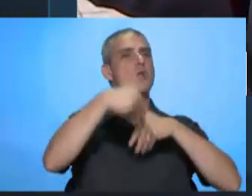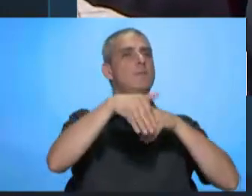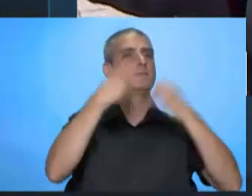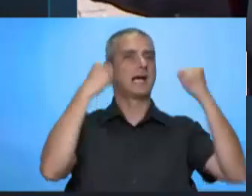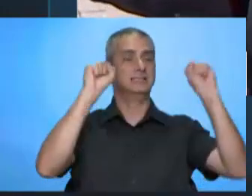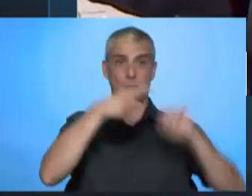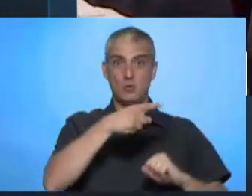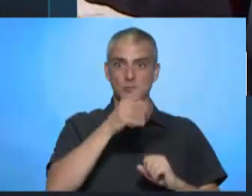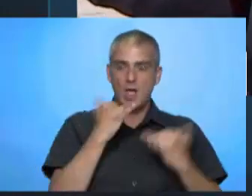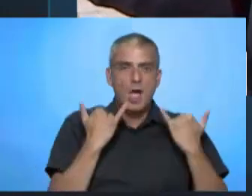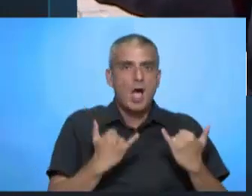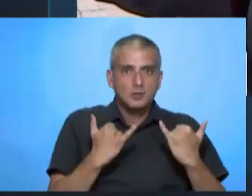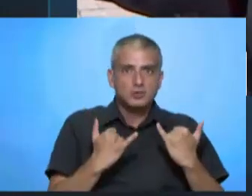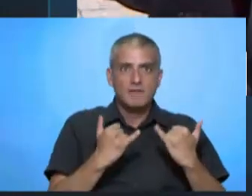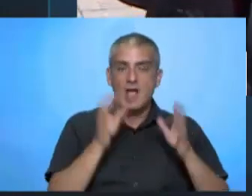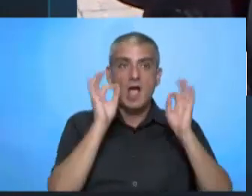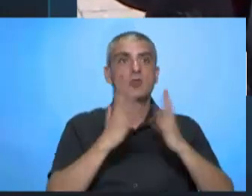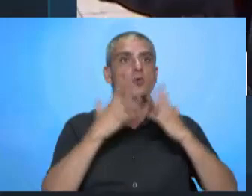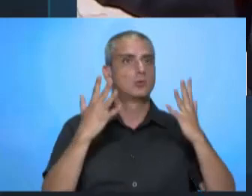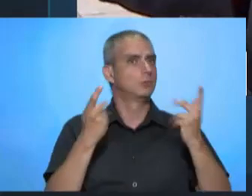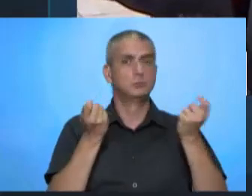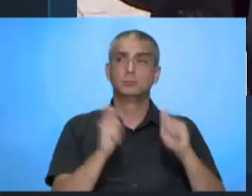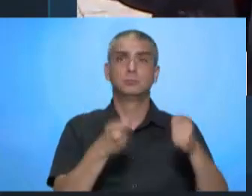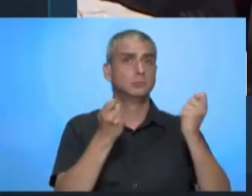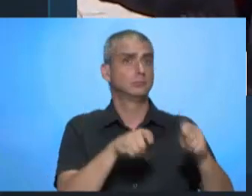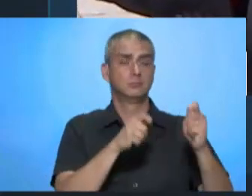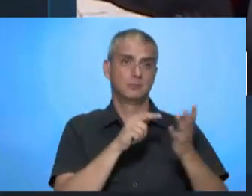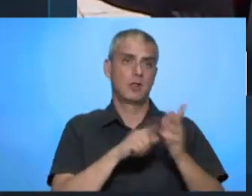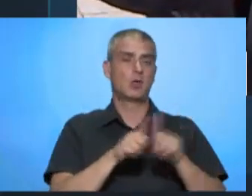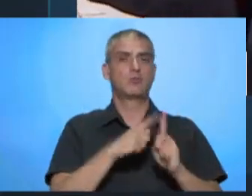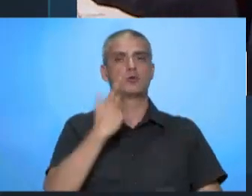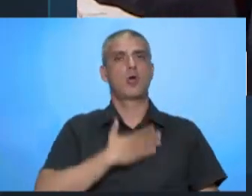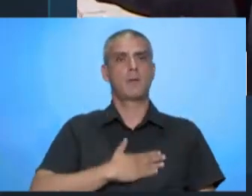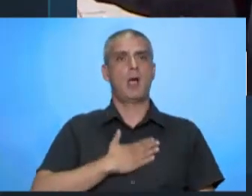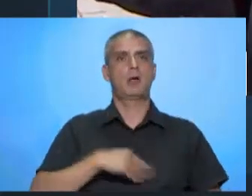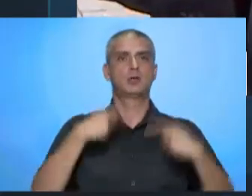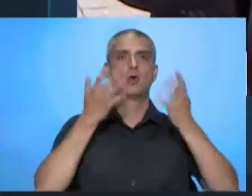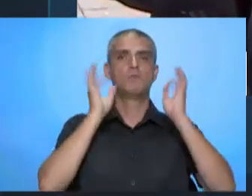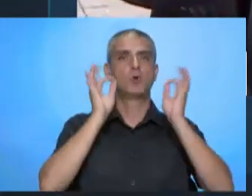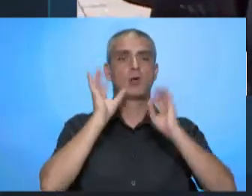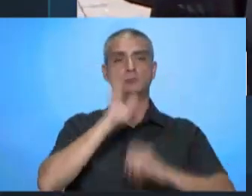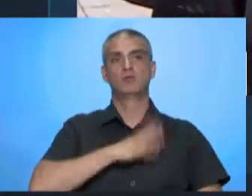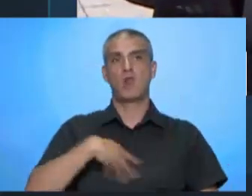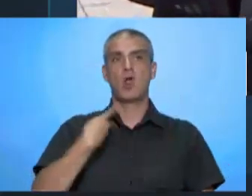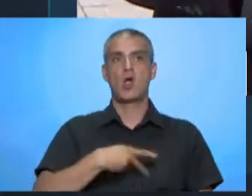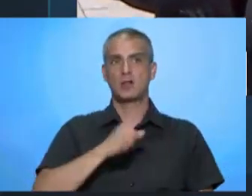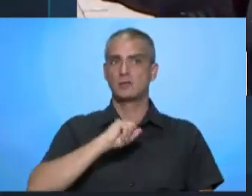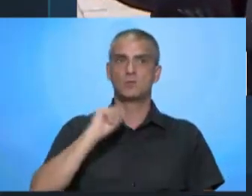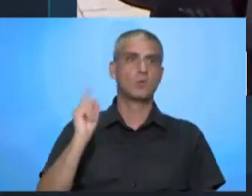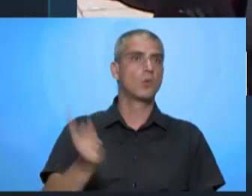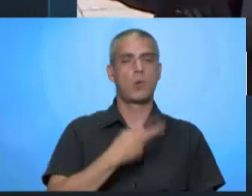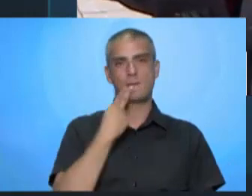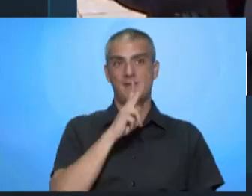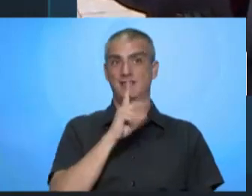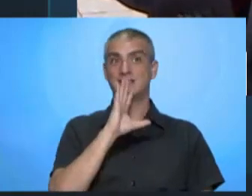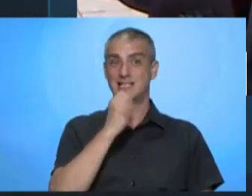בשעה זו, לפחות הגדולות, פשוט סגורות, כי זה יום חג, זה יום חג, יום מיוחד מאוד בעבור הקרואטים. כולם כאן מבטיחים לי